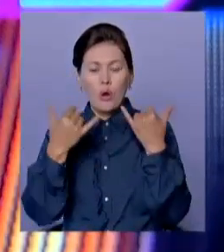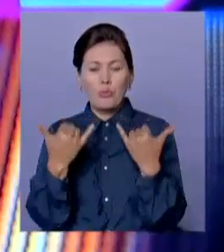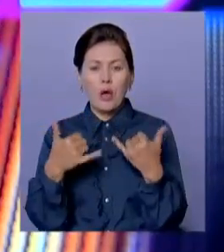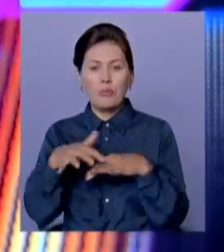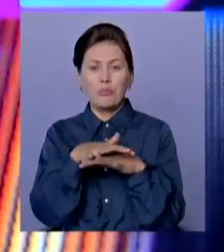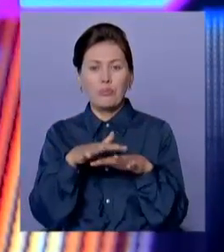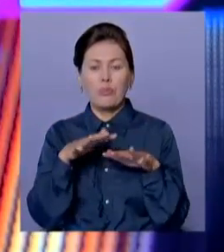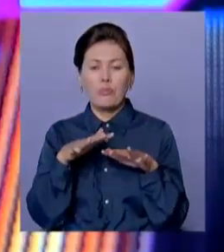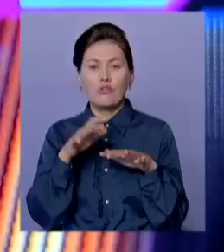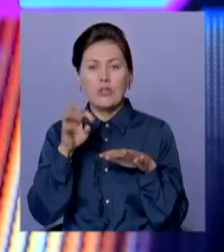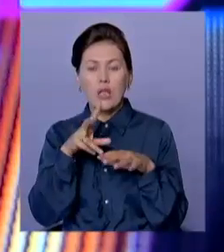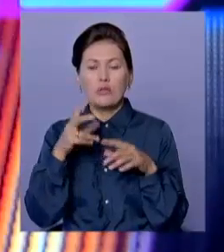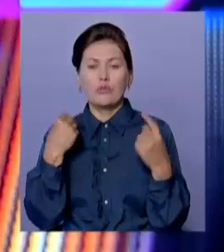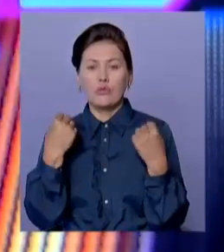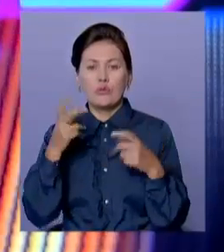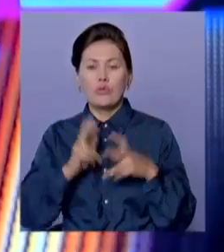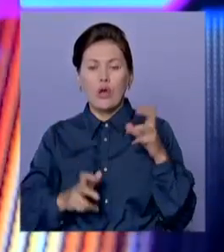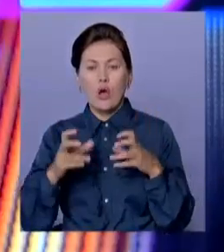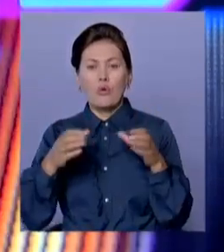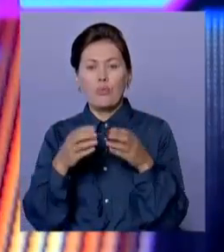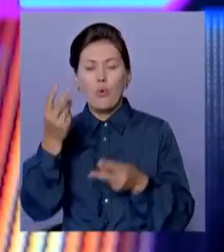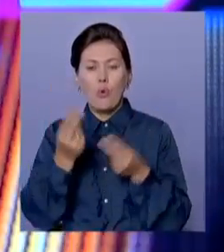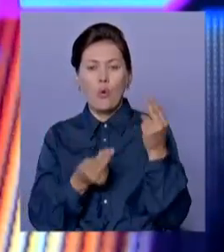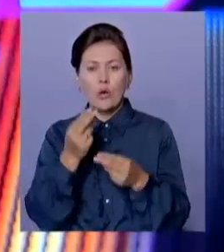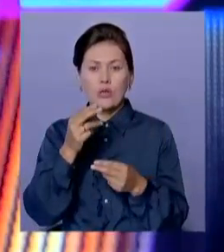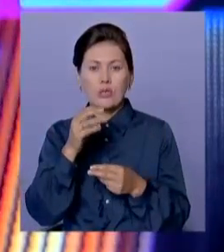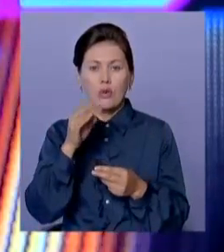студияда футзалдан студенттер құрамасының ойыншылары